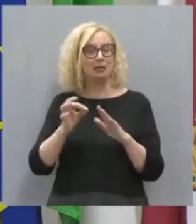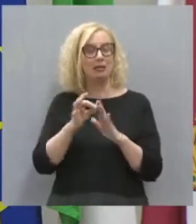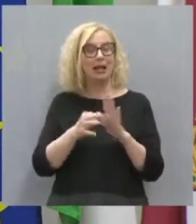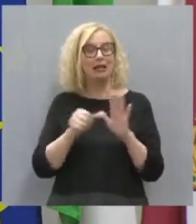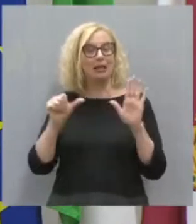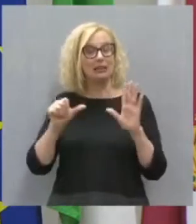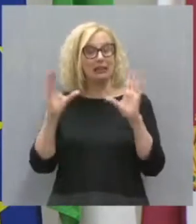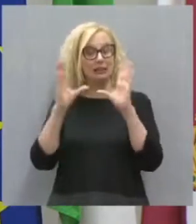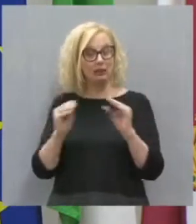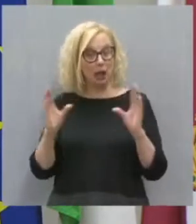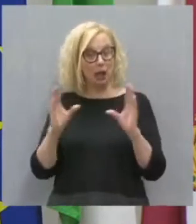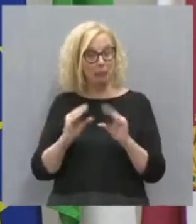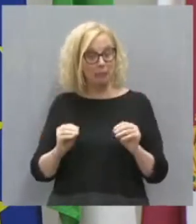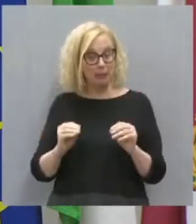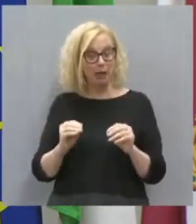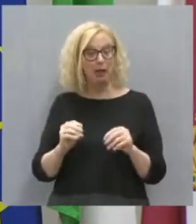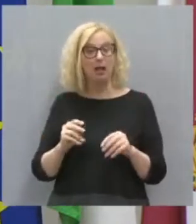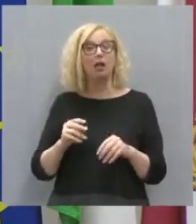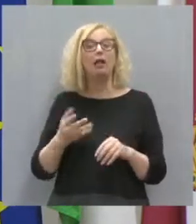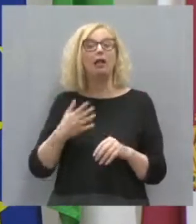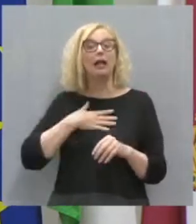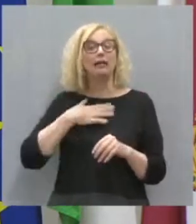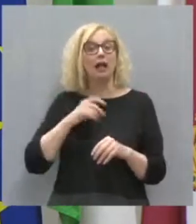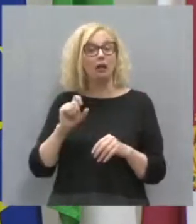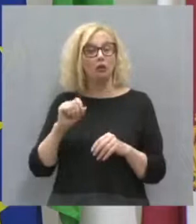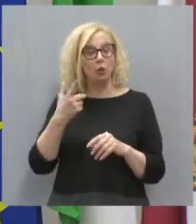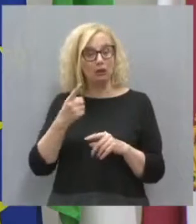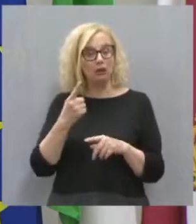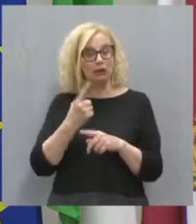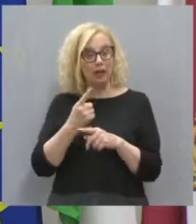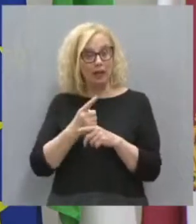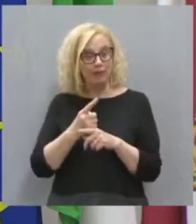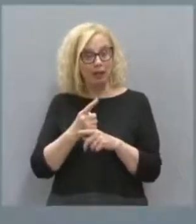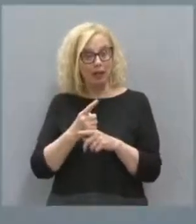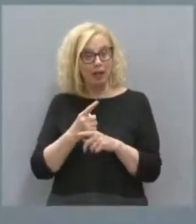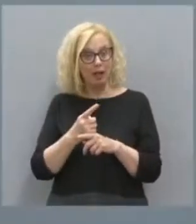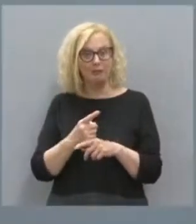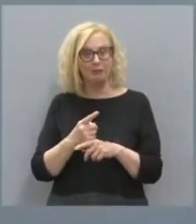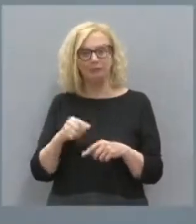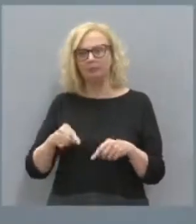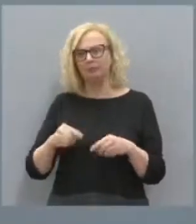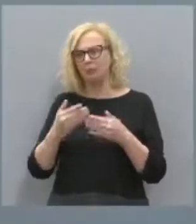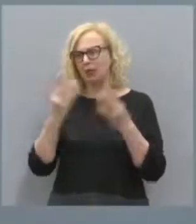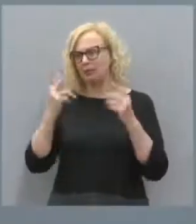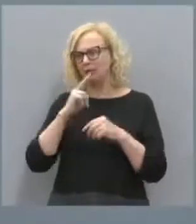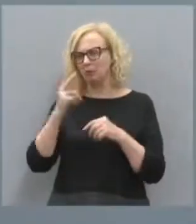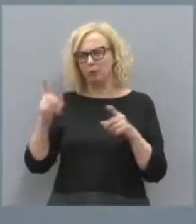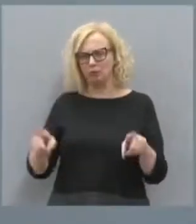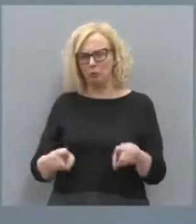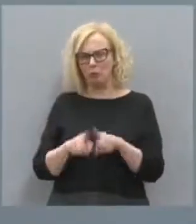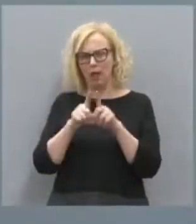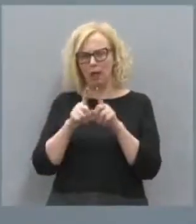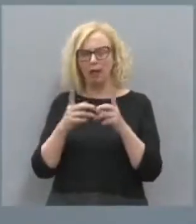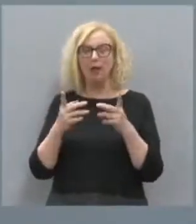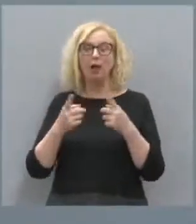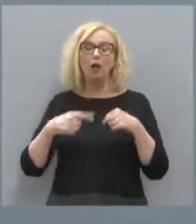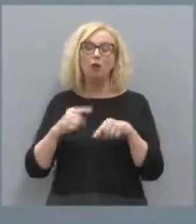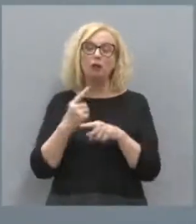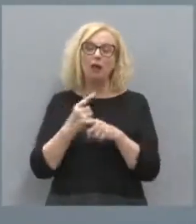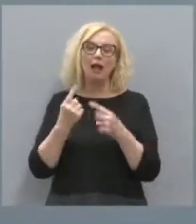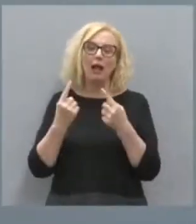12 dovranno averlo abbiamo risposto stamattina la stessa domanda e attendiamo di capire